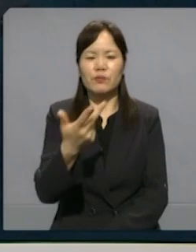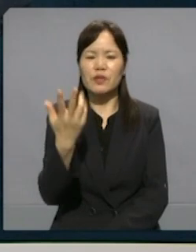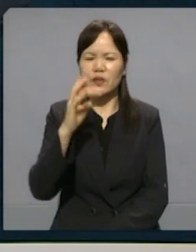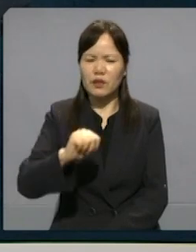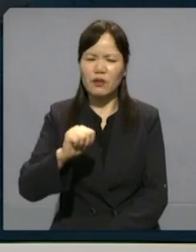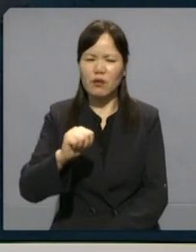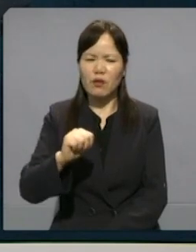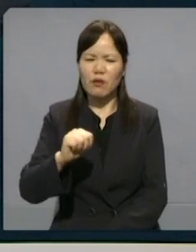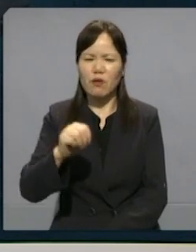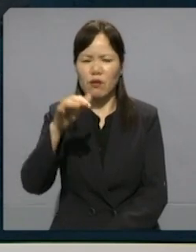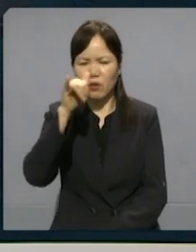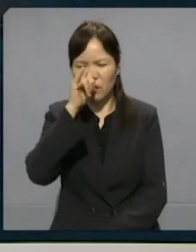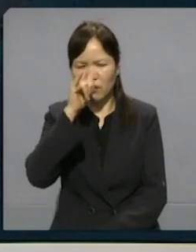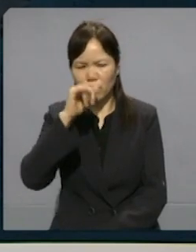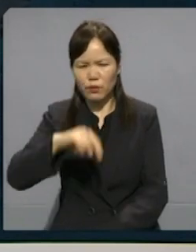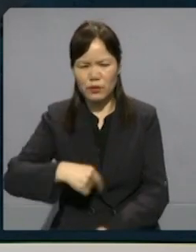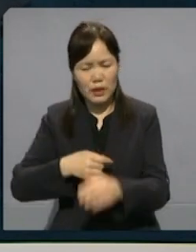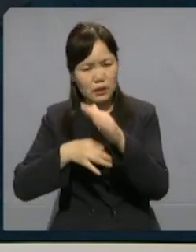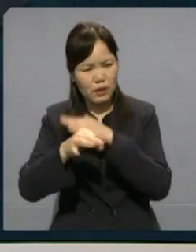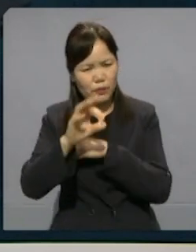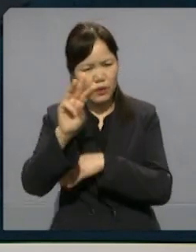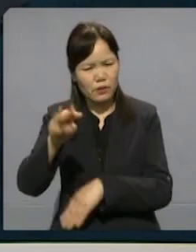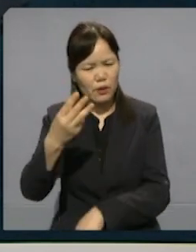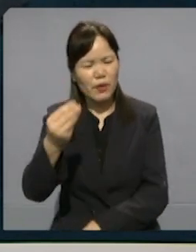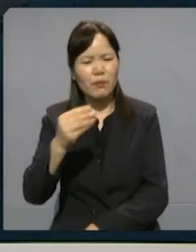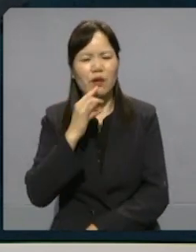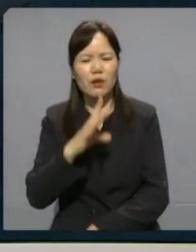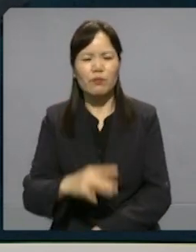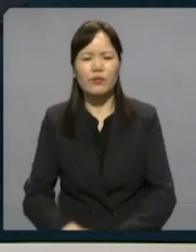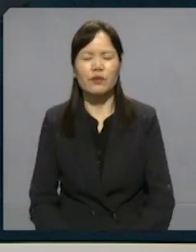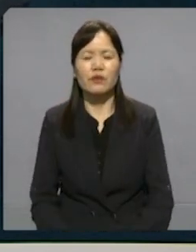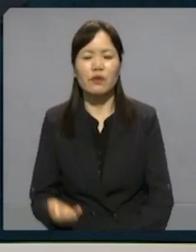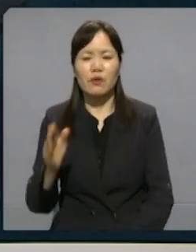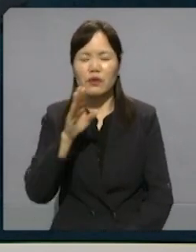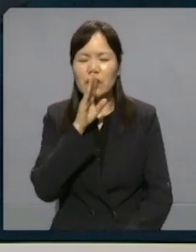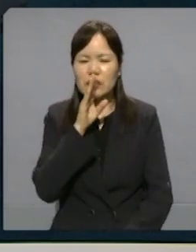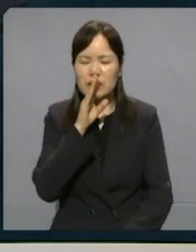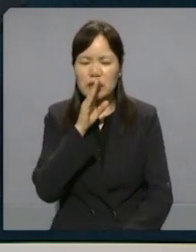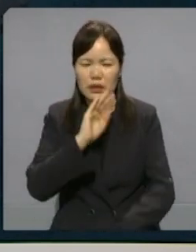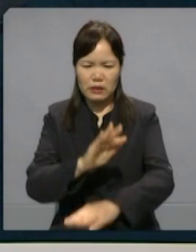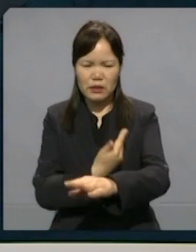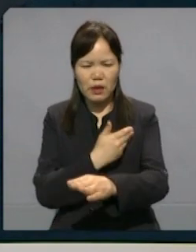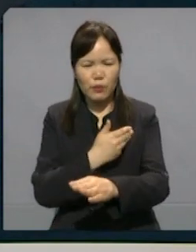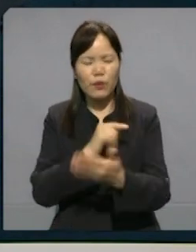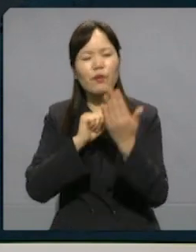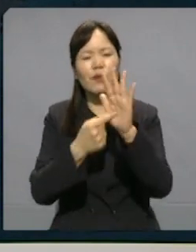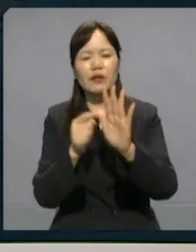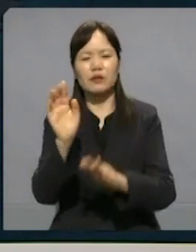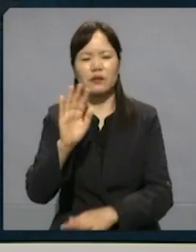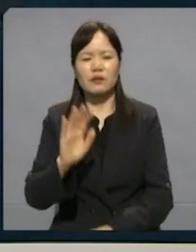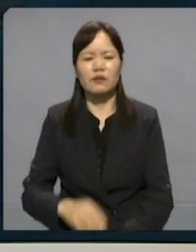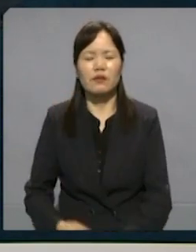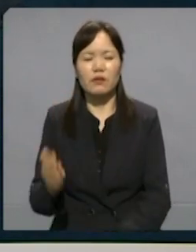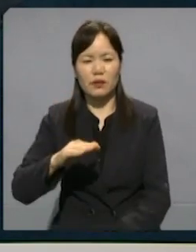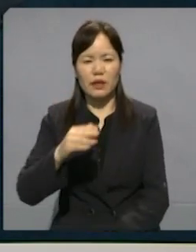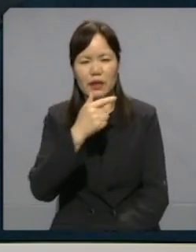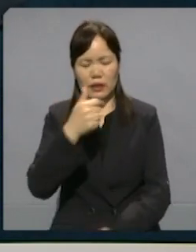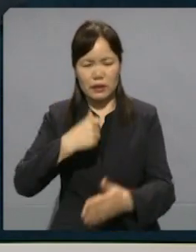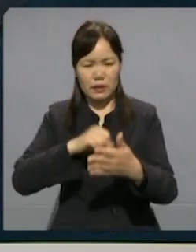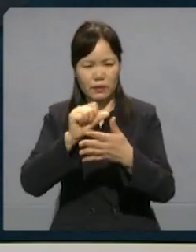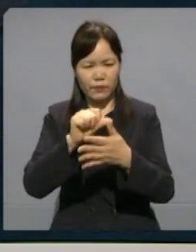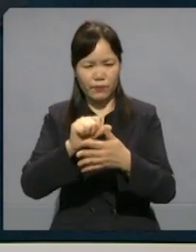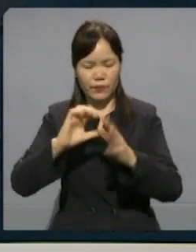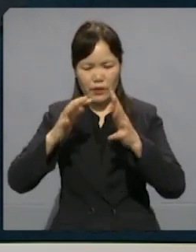스스로 낸 추징금은 단돈 300만 원. 그리고 끝끝내 진실도 잘못도 밝히지 않았습니다. 그런데 장남은 전 씨가